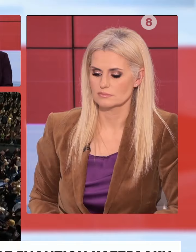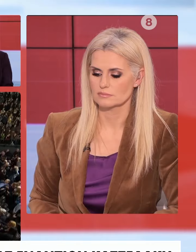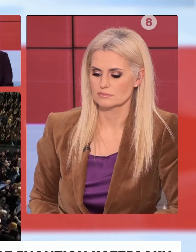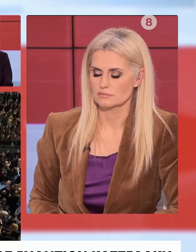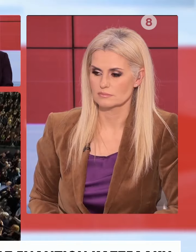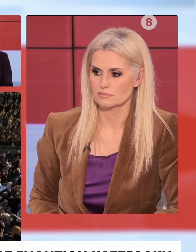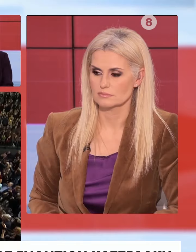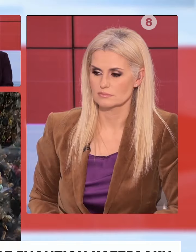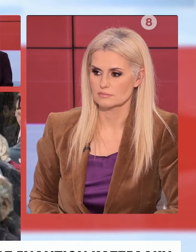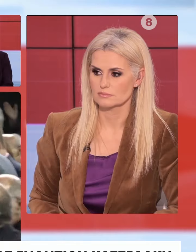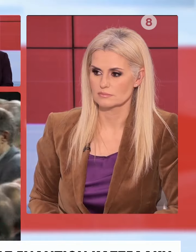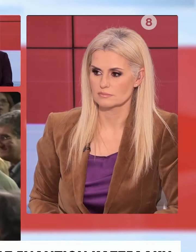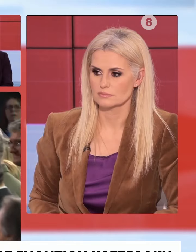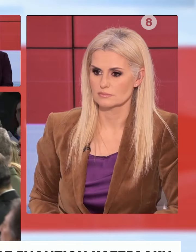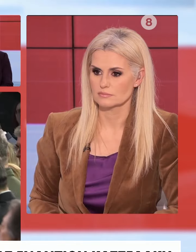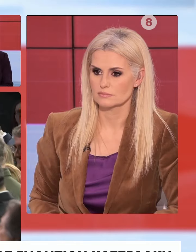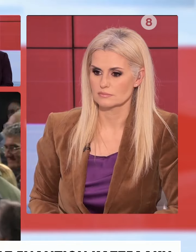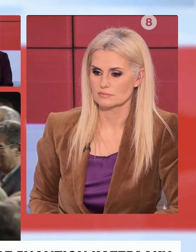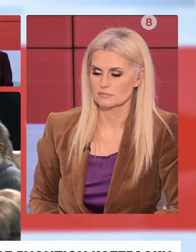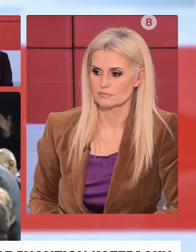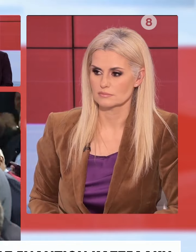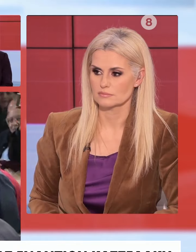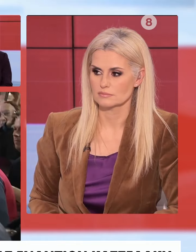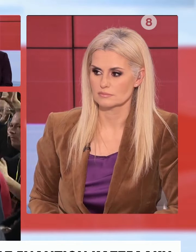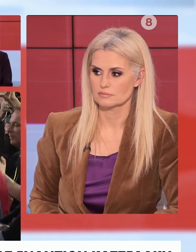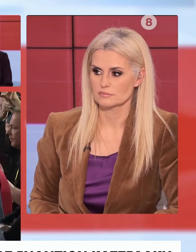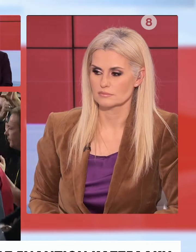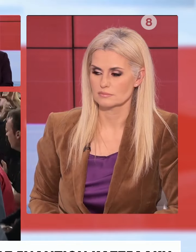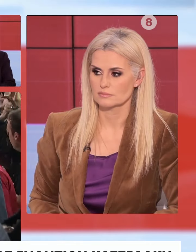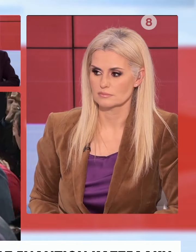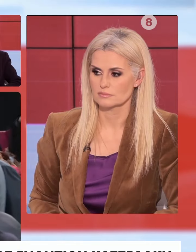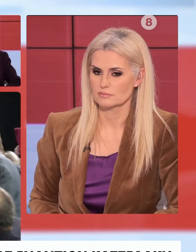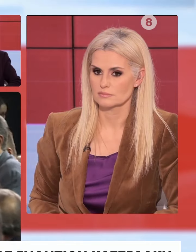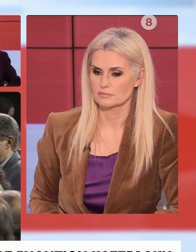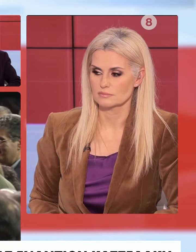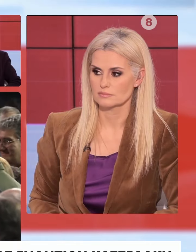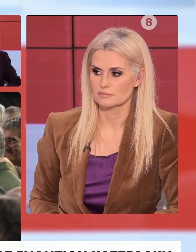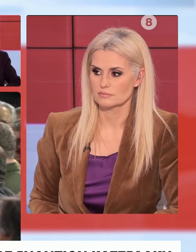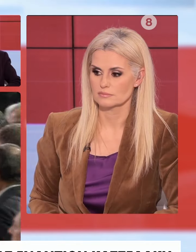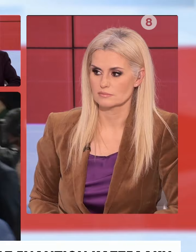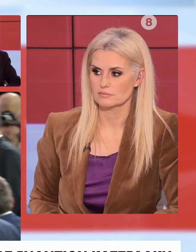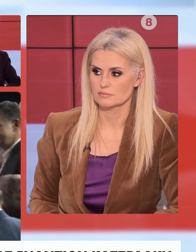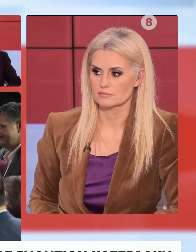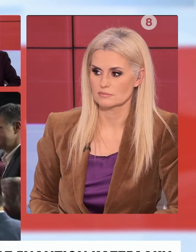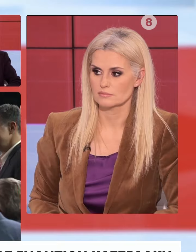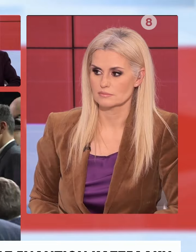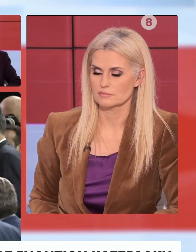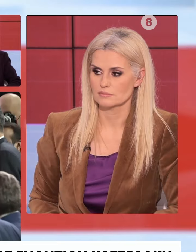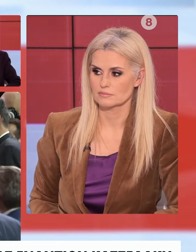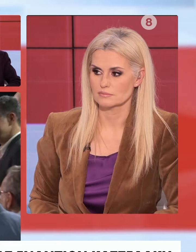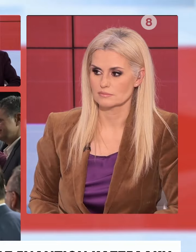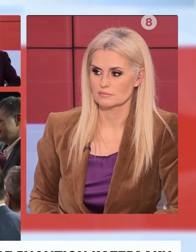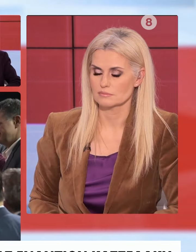συγκεντρώσουν αντίστοιχες δυνάμεις ενισχυμένες. Εντάξει, μπορεί κάποιος να κατέβει ως τρίτος και να πάει στο δεύτερο γύρο και να